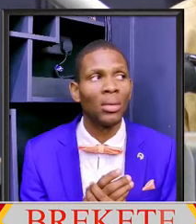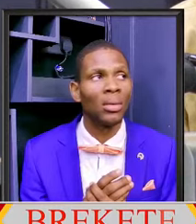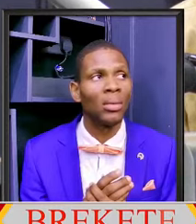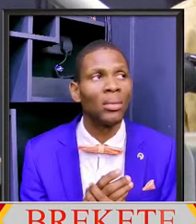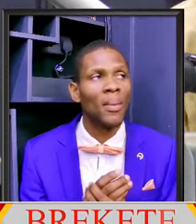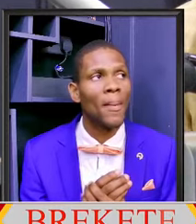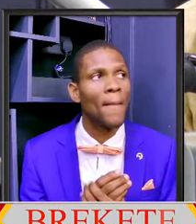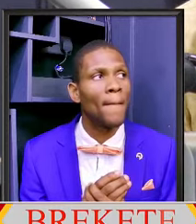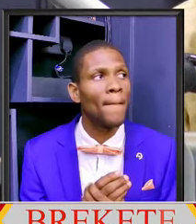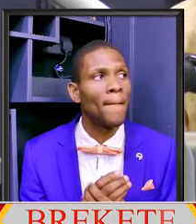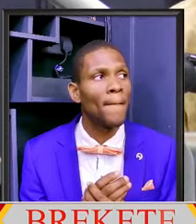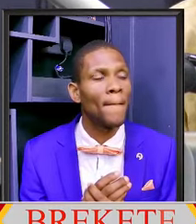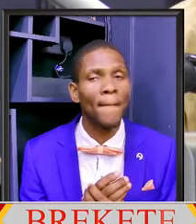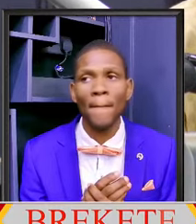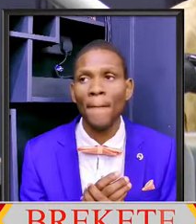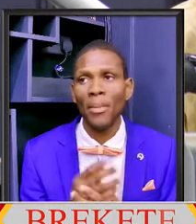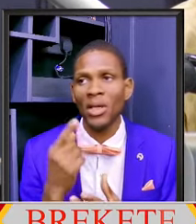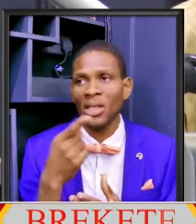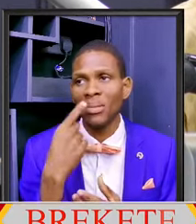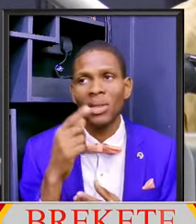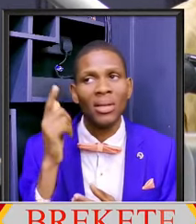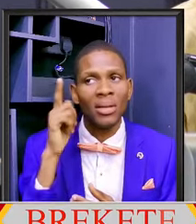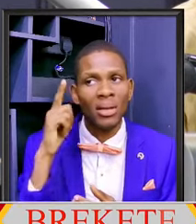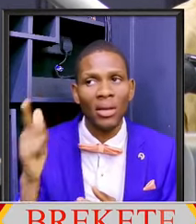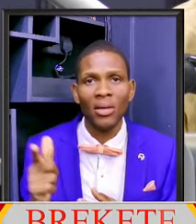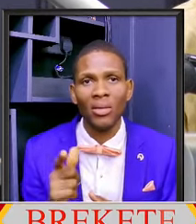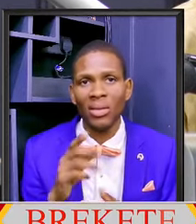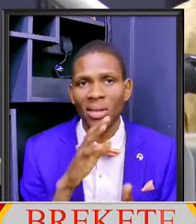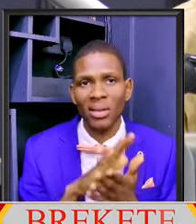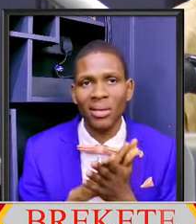see Magana? Ba mutuwa zaki ba.